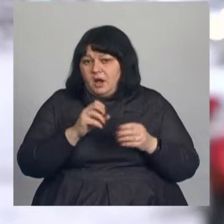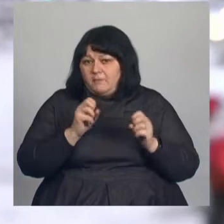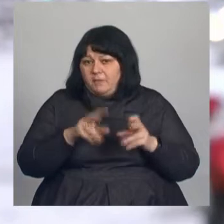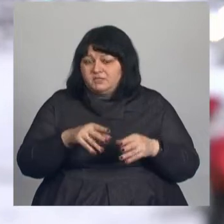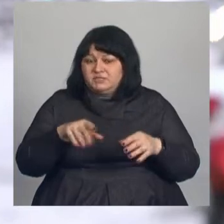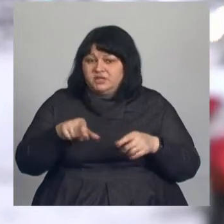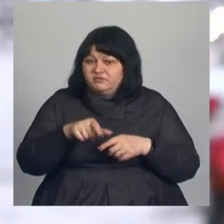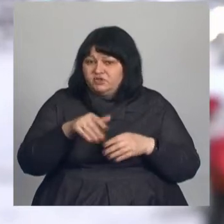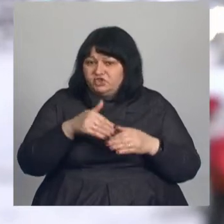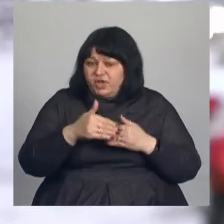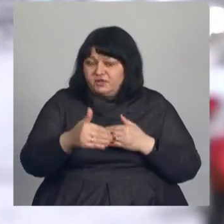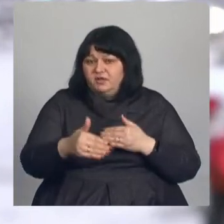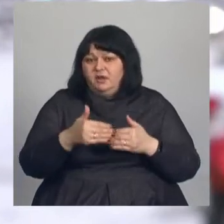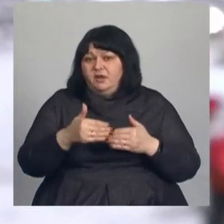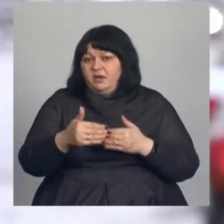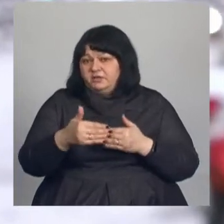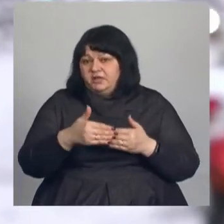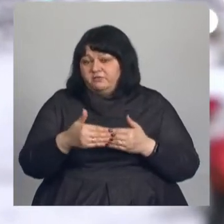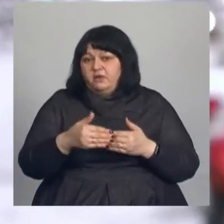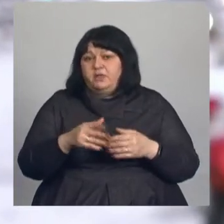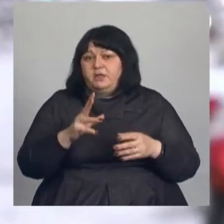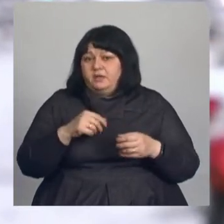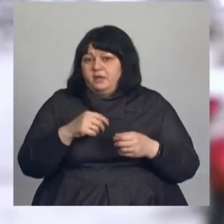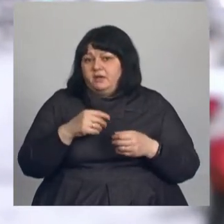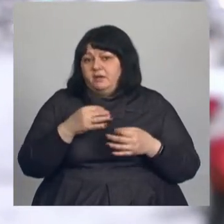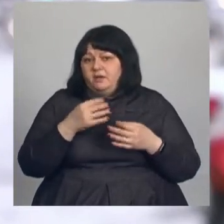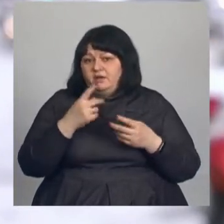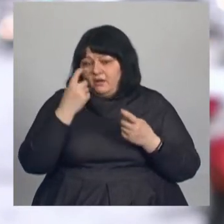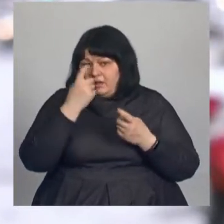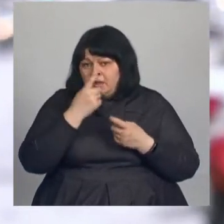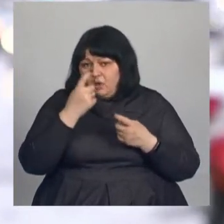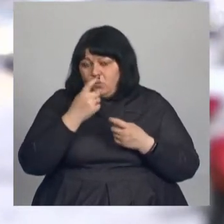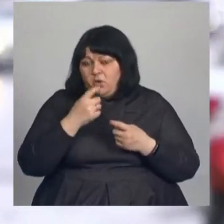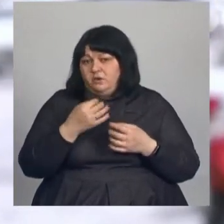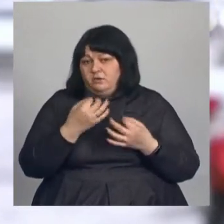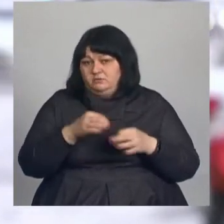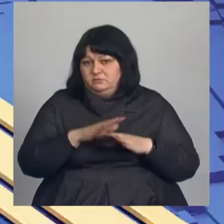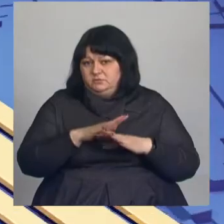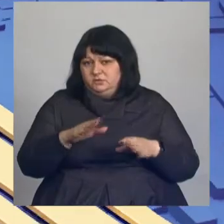интервала и недопущение факта управления транспортным средством в состоянии алкогольного опьянения.